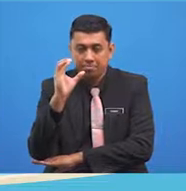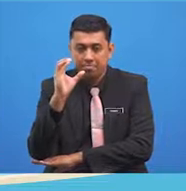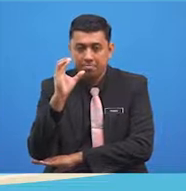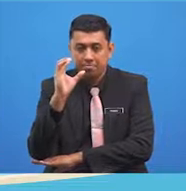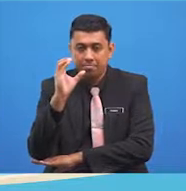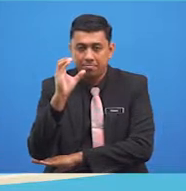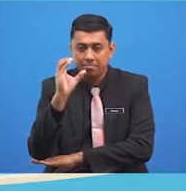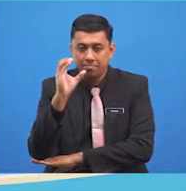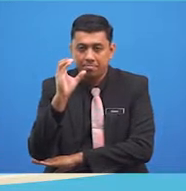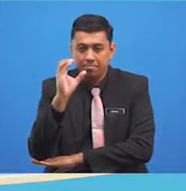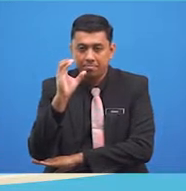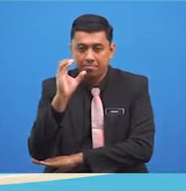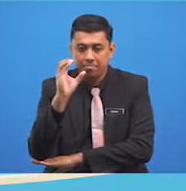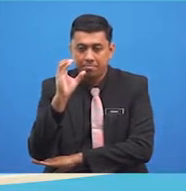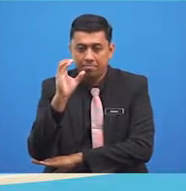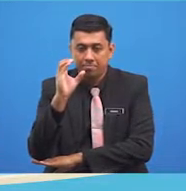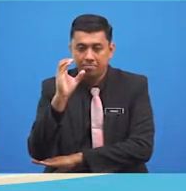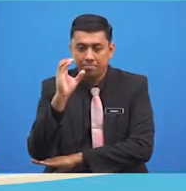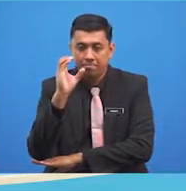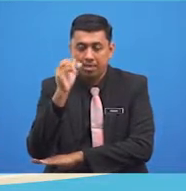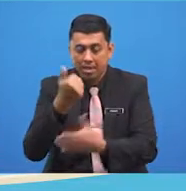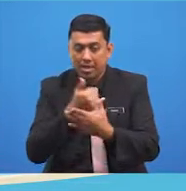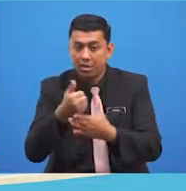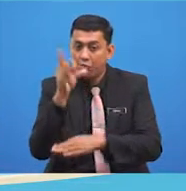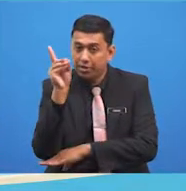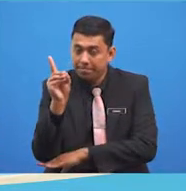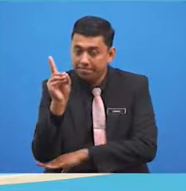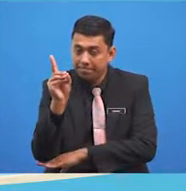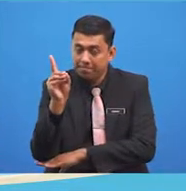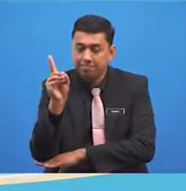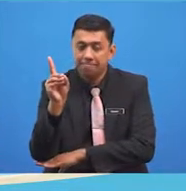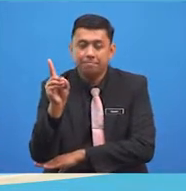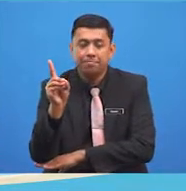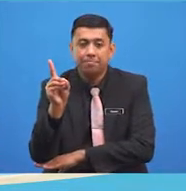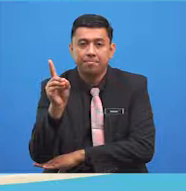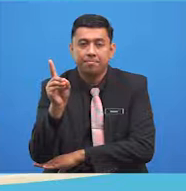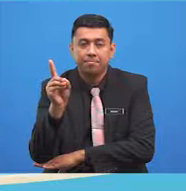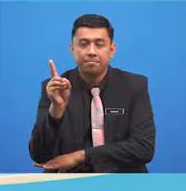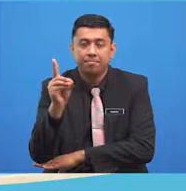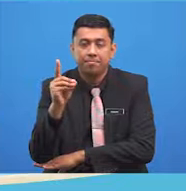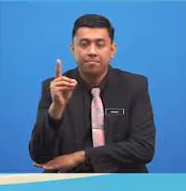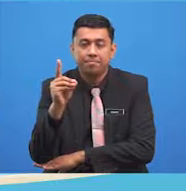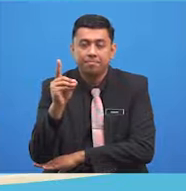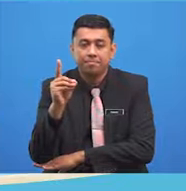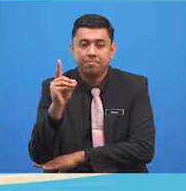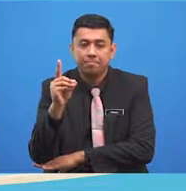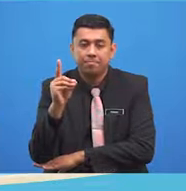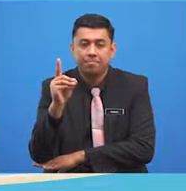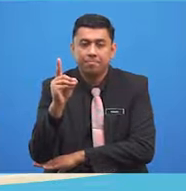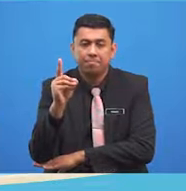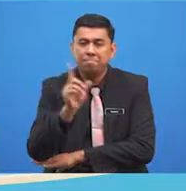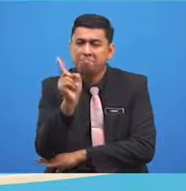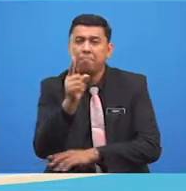C. Sumber yang tidak boleh diganti dengan yang baharu. D. Tidak akan habis walaupun digunakan secara